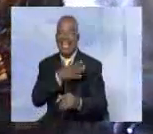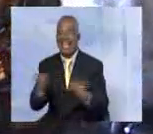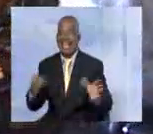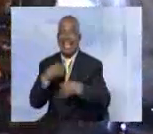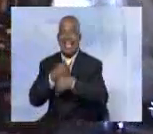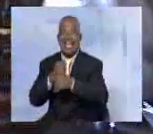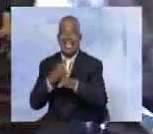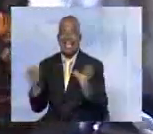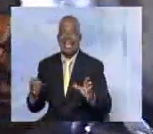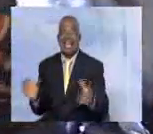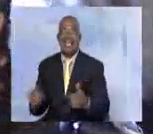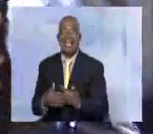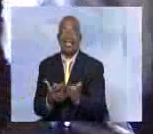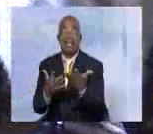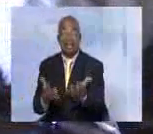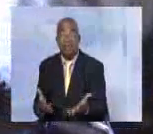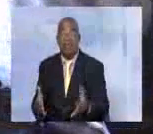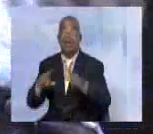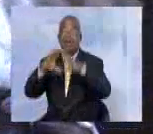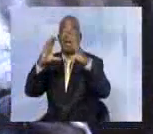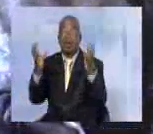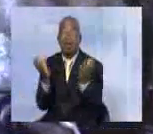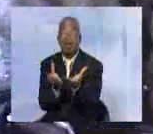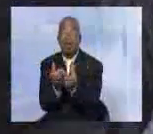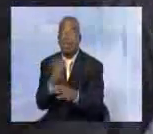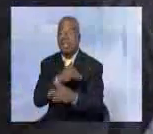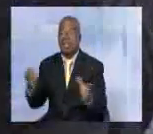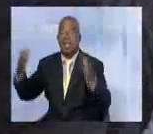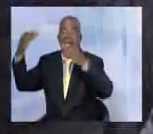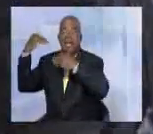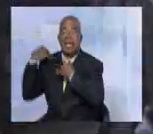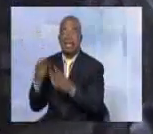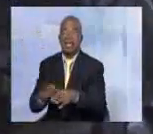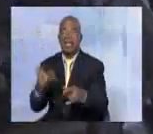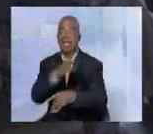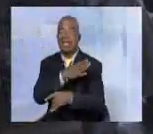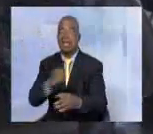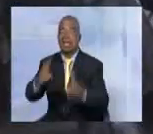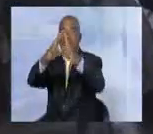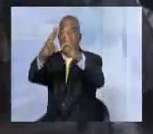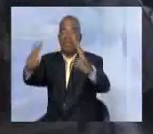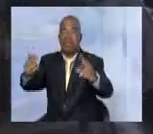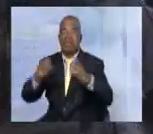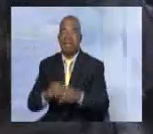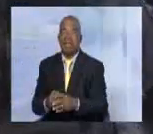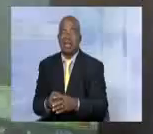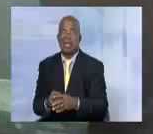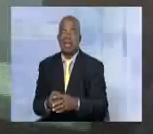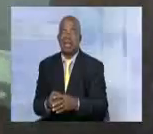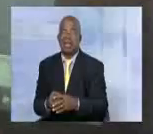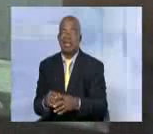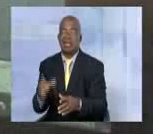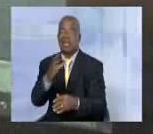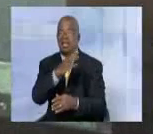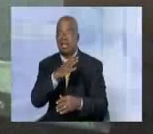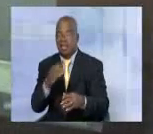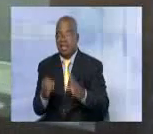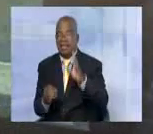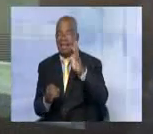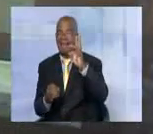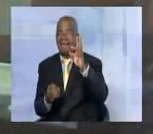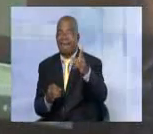et leur formation sur leurs droits et devoirs, sans oublier la tribune des chefs de communauté. Ilaoui Niaoulou entend